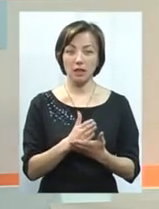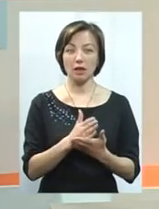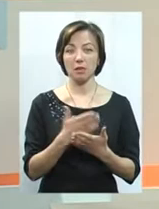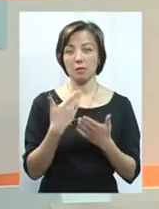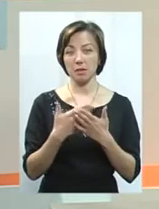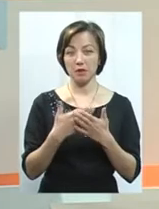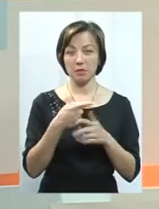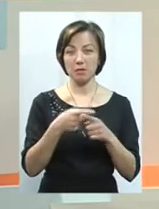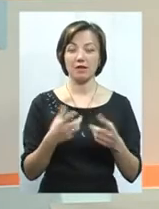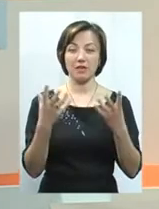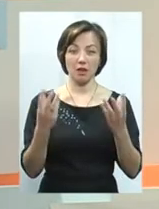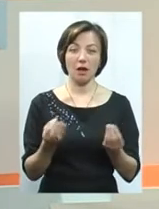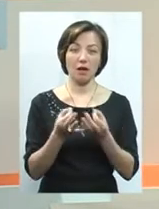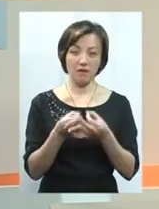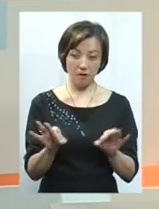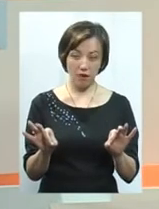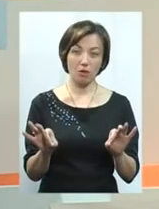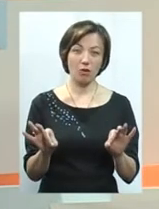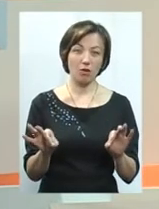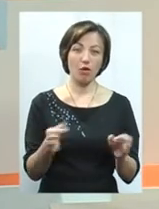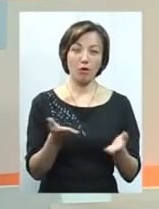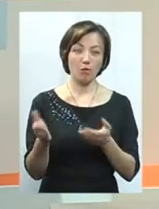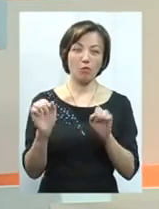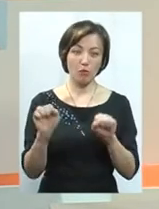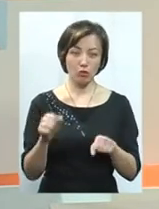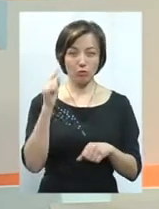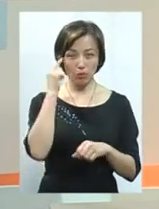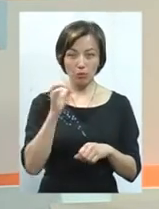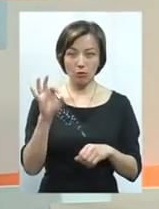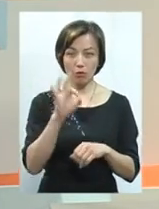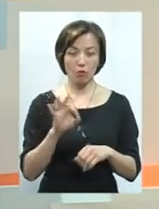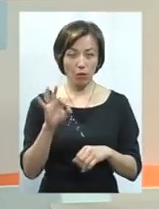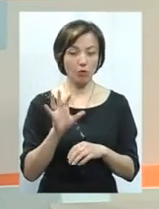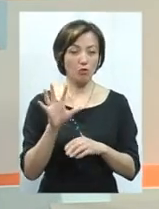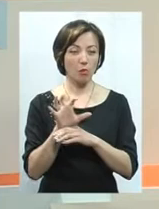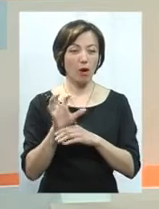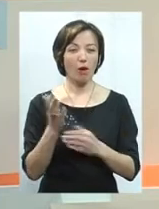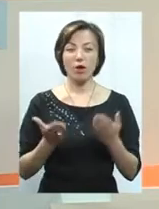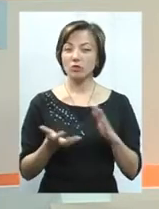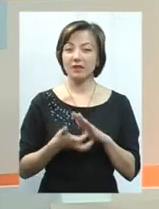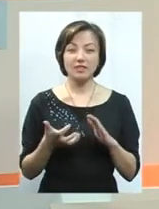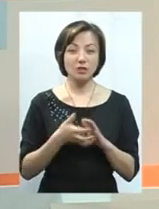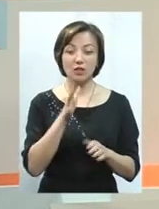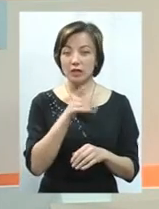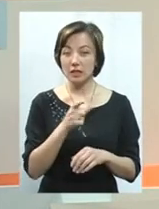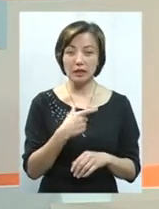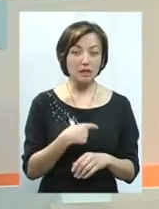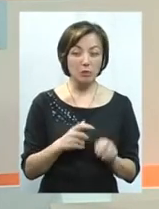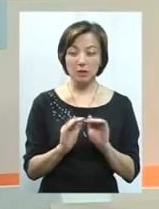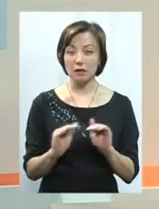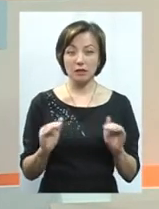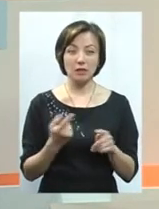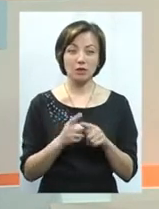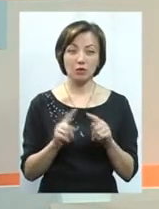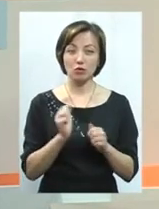півдня вільного, якого вона може розподілити, тому можна подумати про собачку. Якщо ж в неї не вистачає часу ні на себе, ні на дітей, як